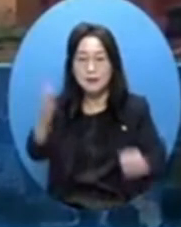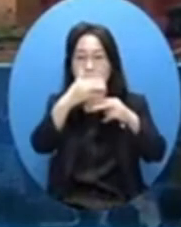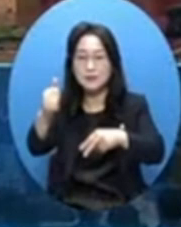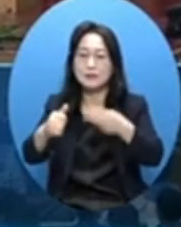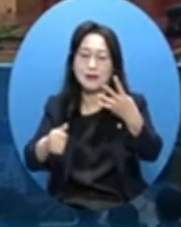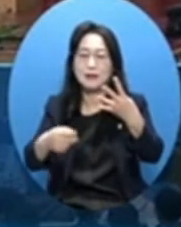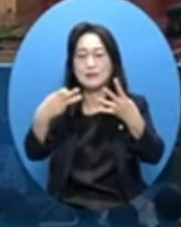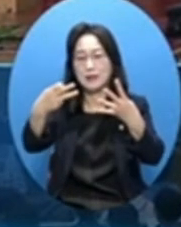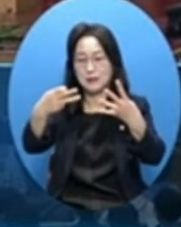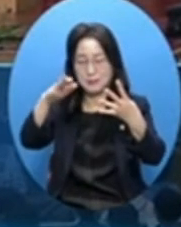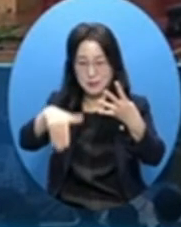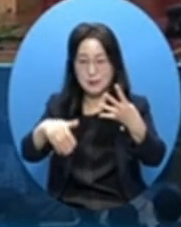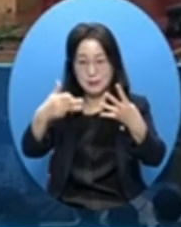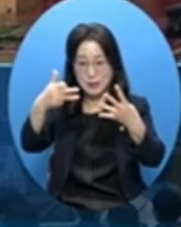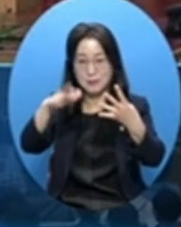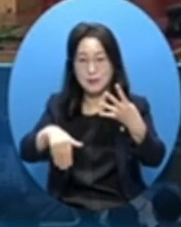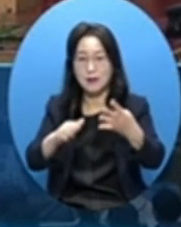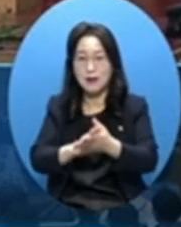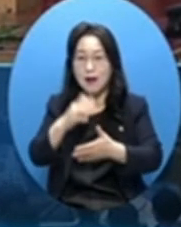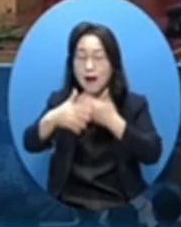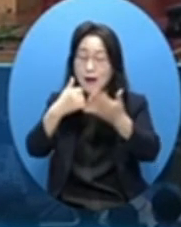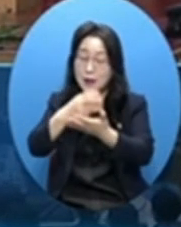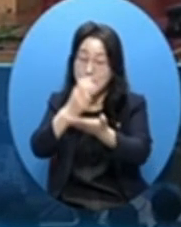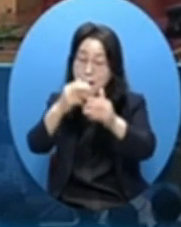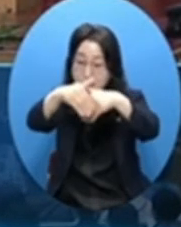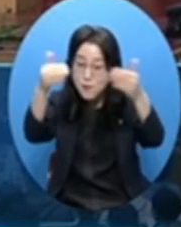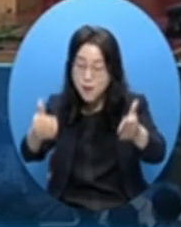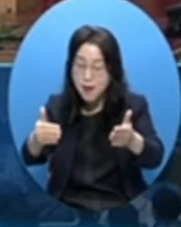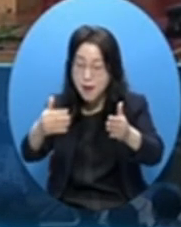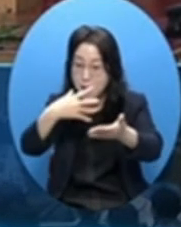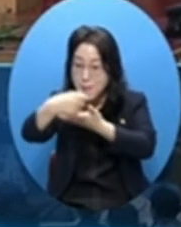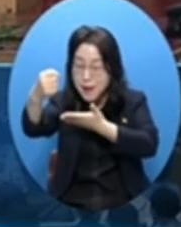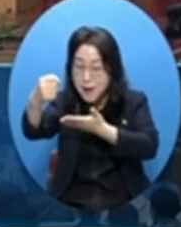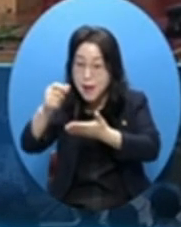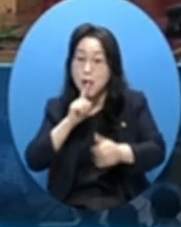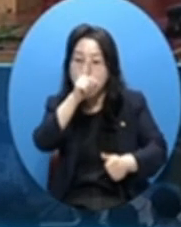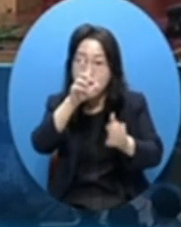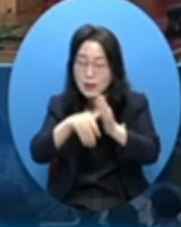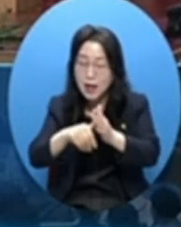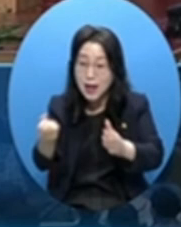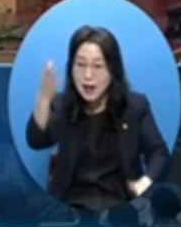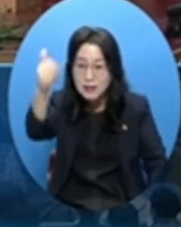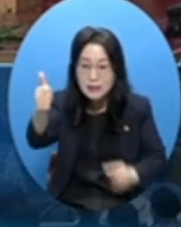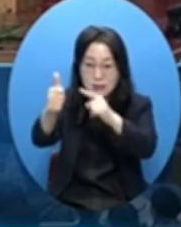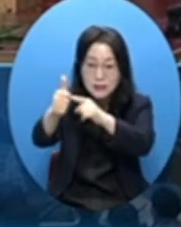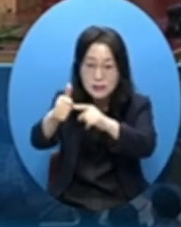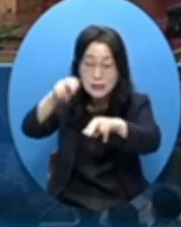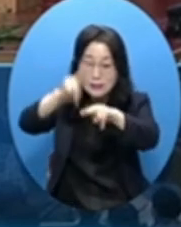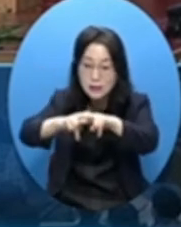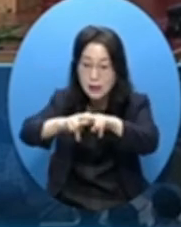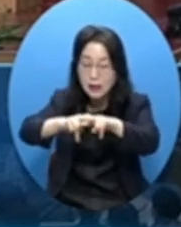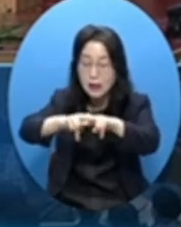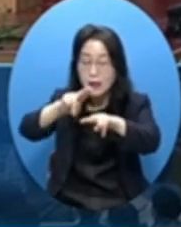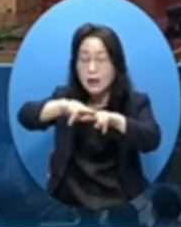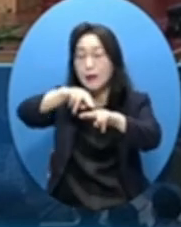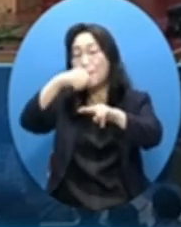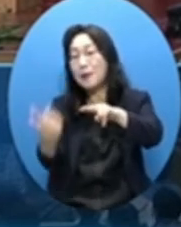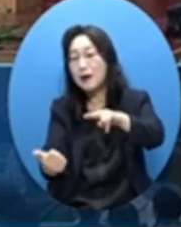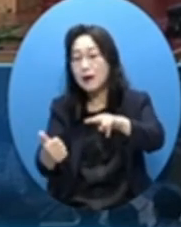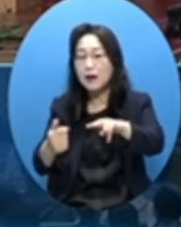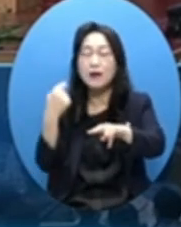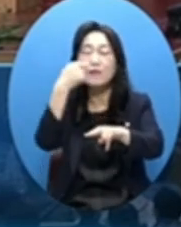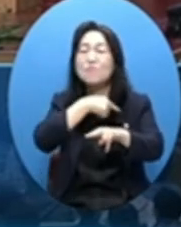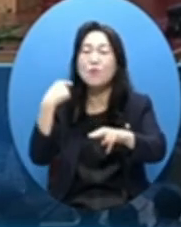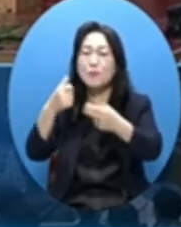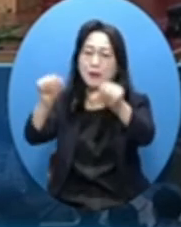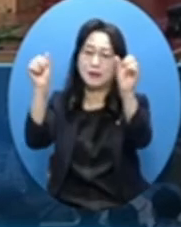이하는 설명합니다 하나님의 괴를 말할 때 괴를 빼앗겠다는 것을 보고 갈 때에 엘리가 자기 의자도 뒤로 넘어져 문교 태서 목이 풀어 더